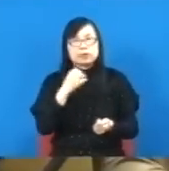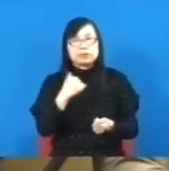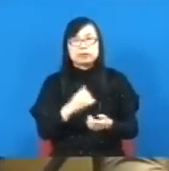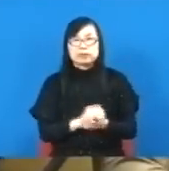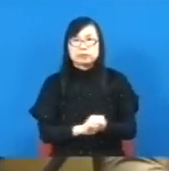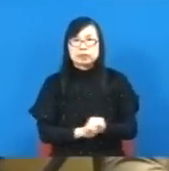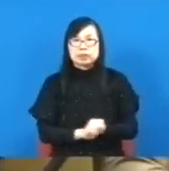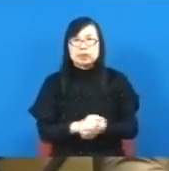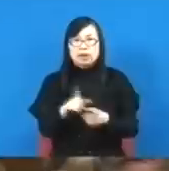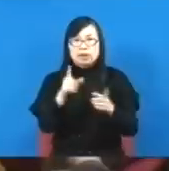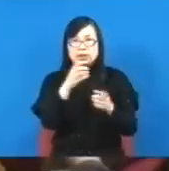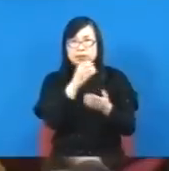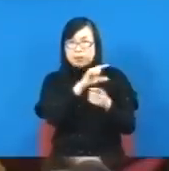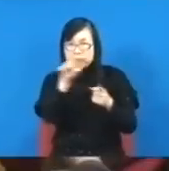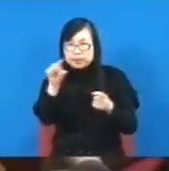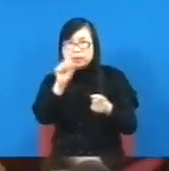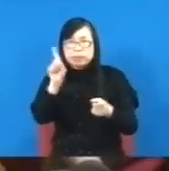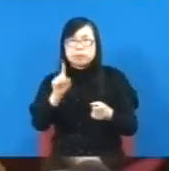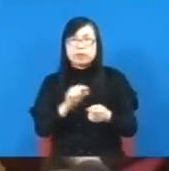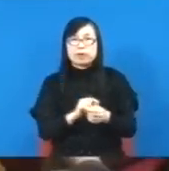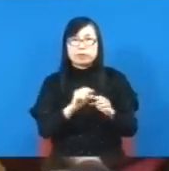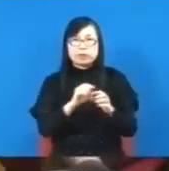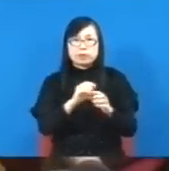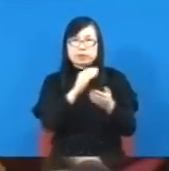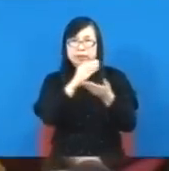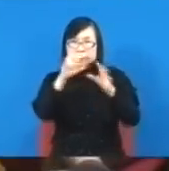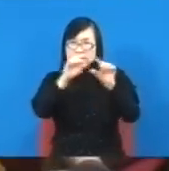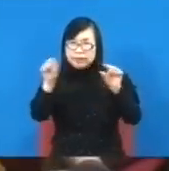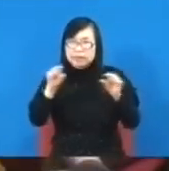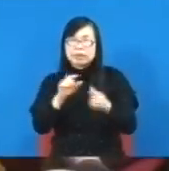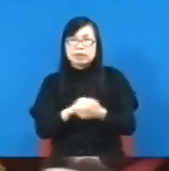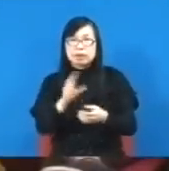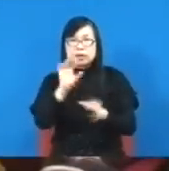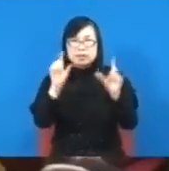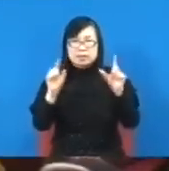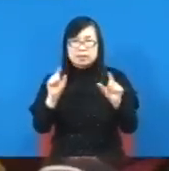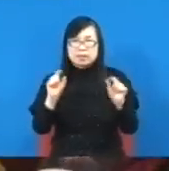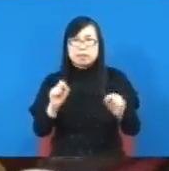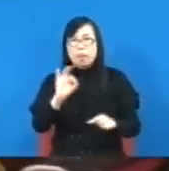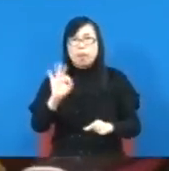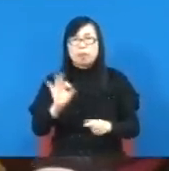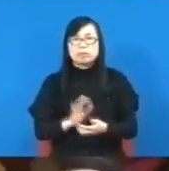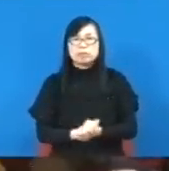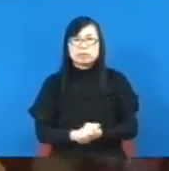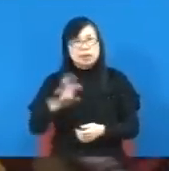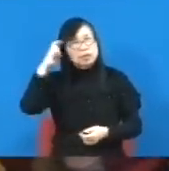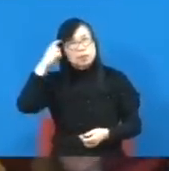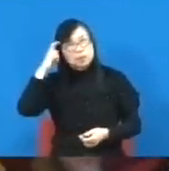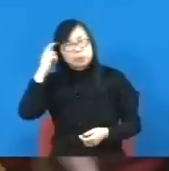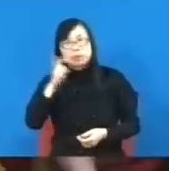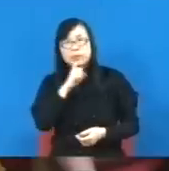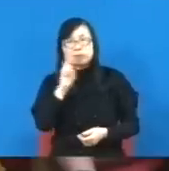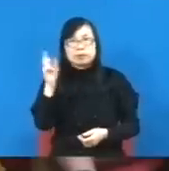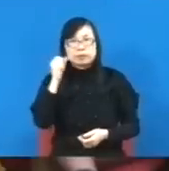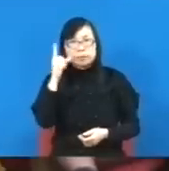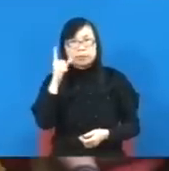嗰個嘢拆解其實應該點樣拆佢意思？ 嗰個嘢冇意思噶嘛，即係話嗱，我做嘢就係跟佢公道。 估佢嗰個嘢係咪有咩特別